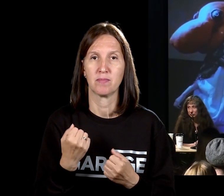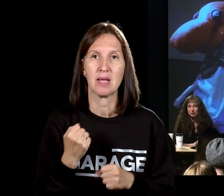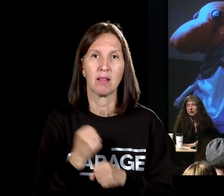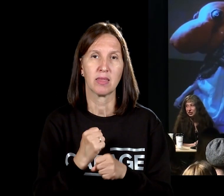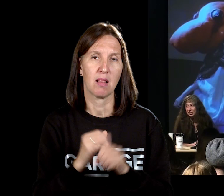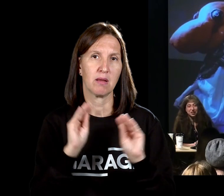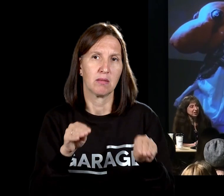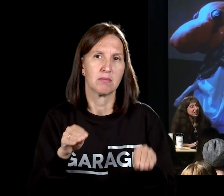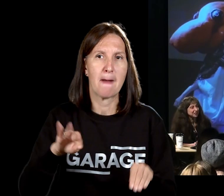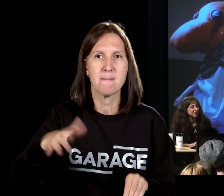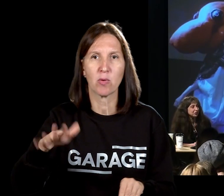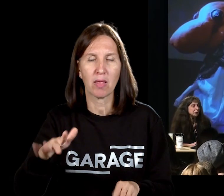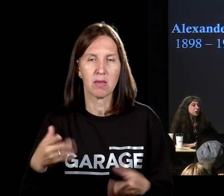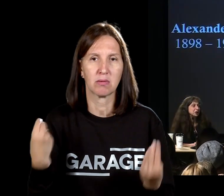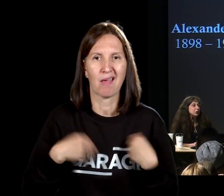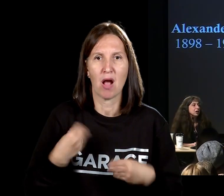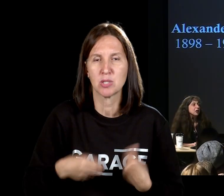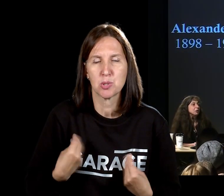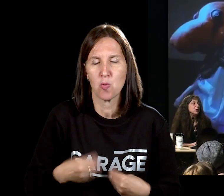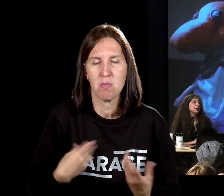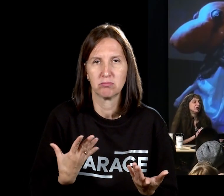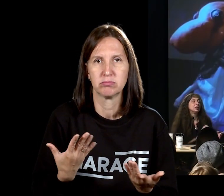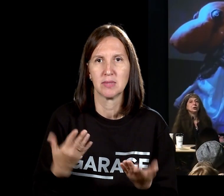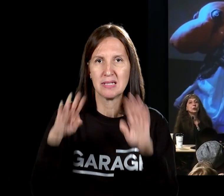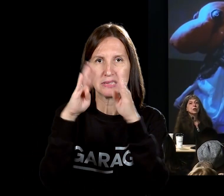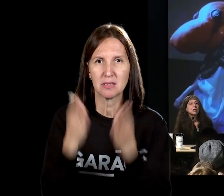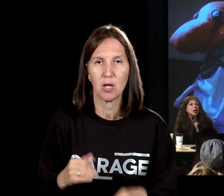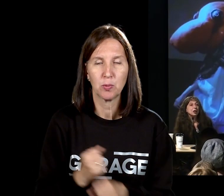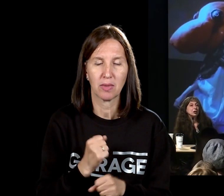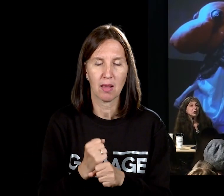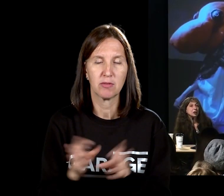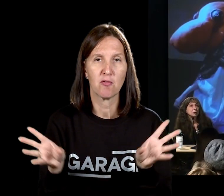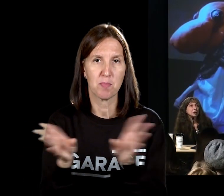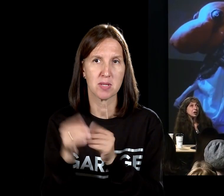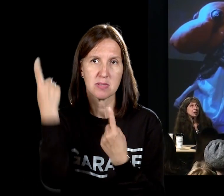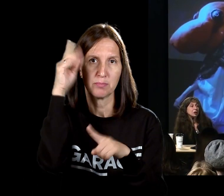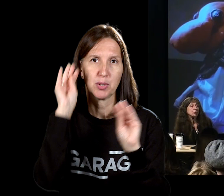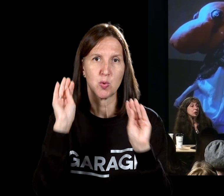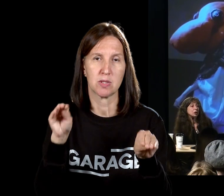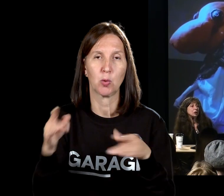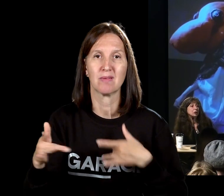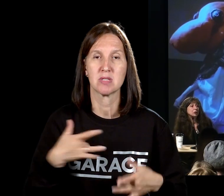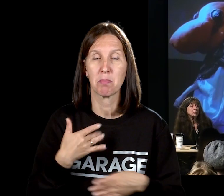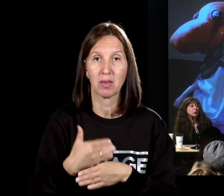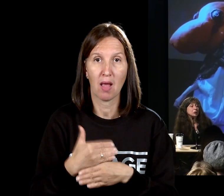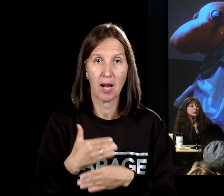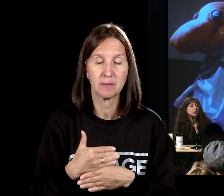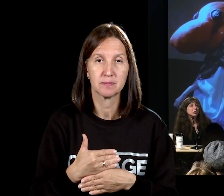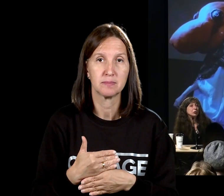знаю, как это назвать. В общем, они делают, вместе создают спектакль, который